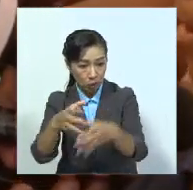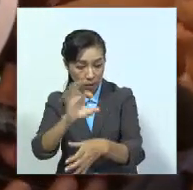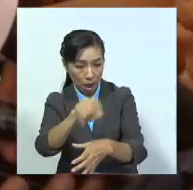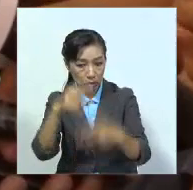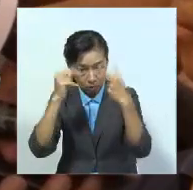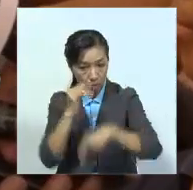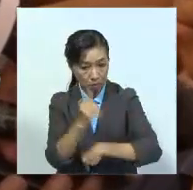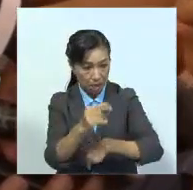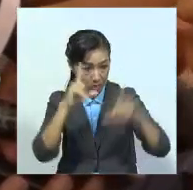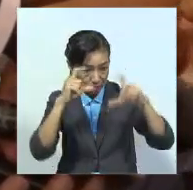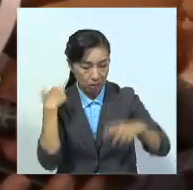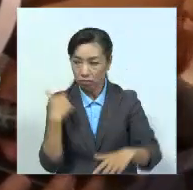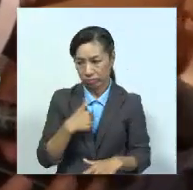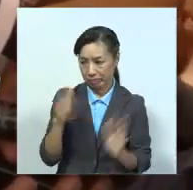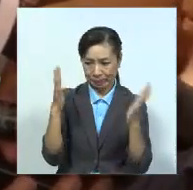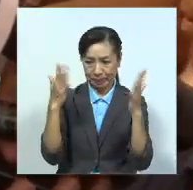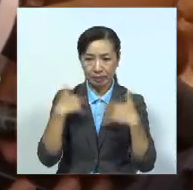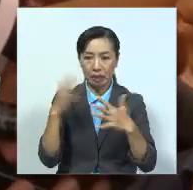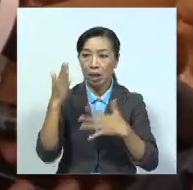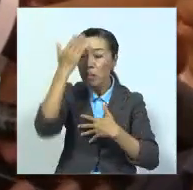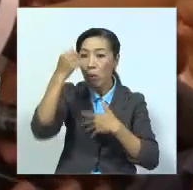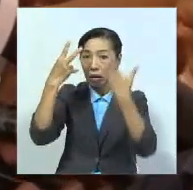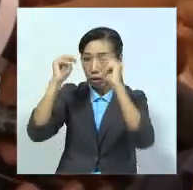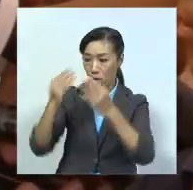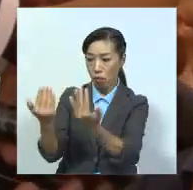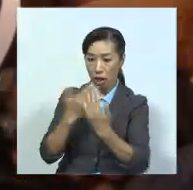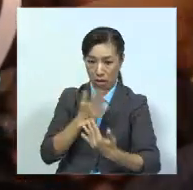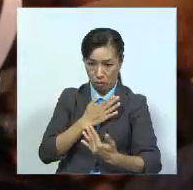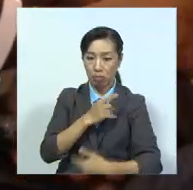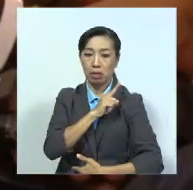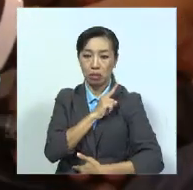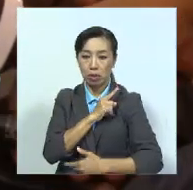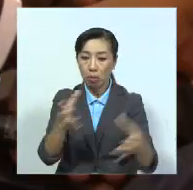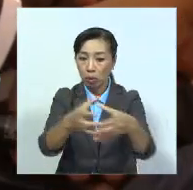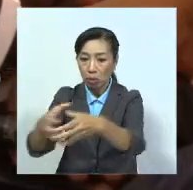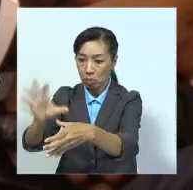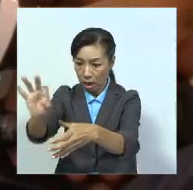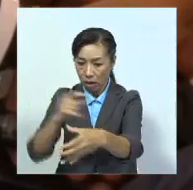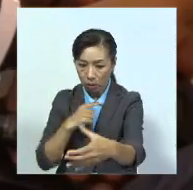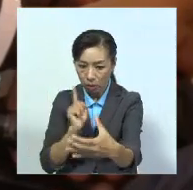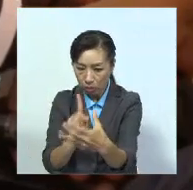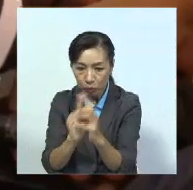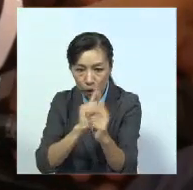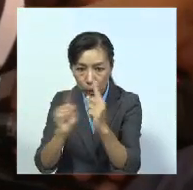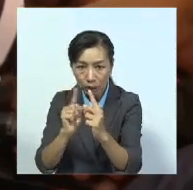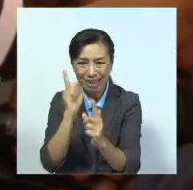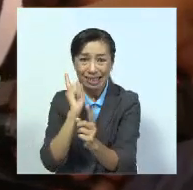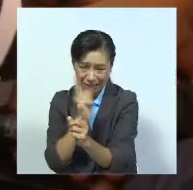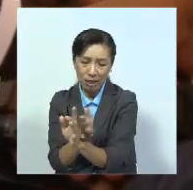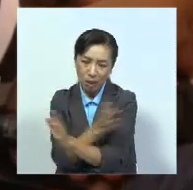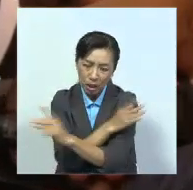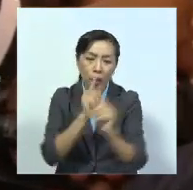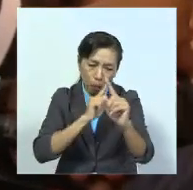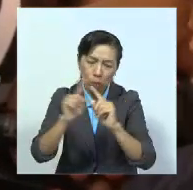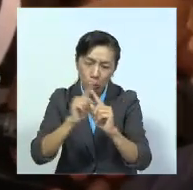ไม่มั้งครับไม่มีมั้งครับเพราะว่าท่านมอบหมายให้ผมไปคุยแล้วครับจริงๆของพวกนี้เนี่ยผมได้คุยกันมาโดยตลอดอยู่แล้วนะครับ